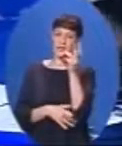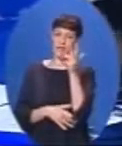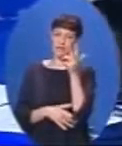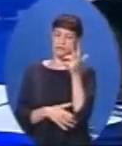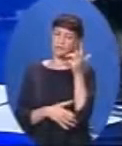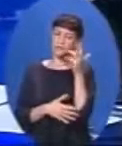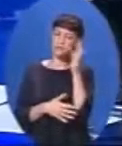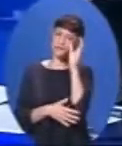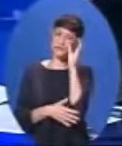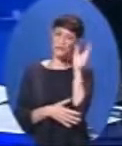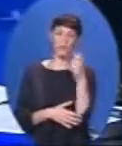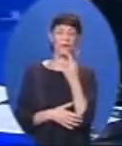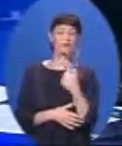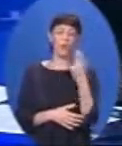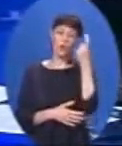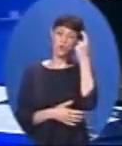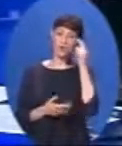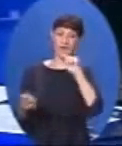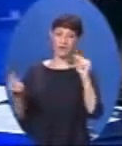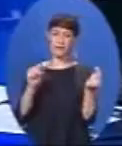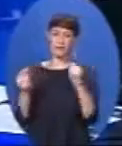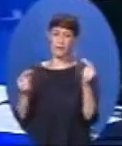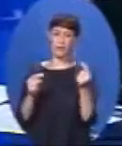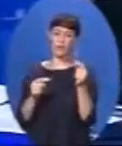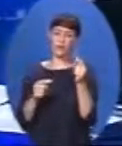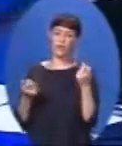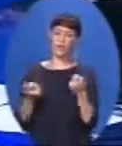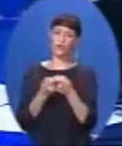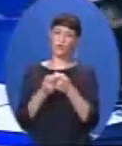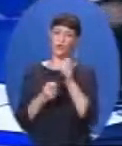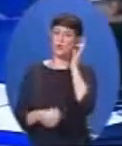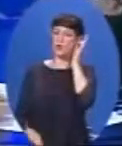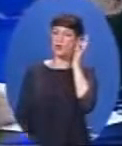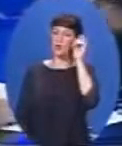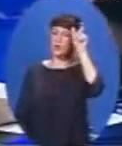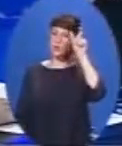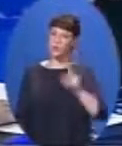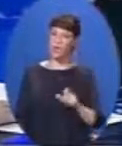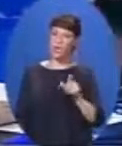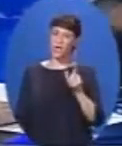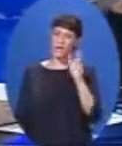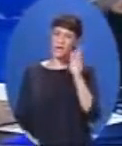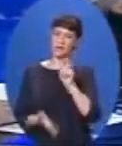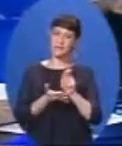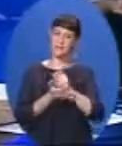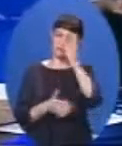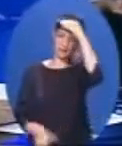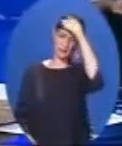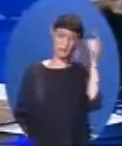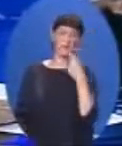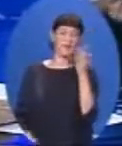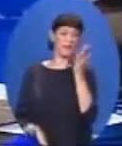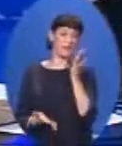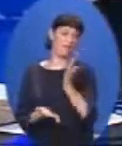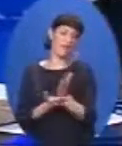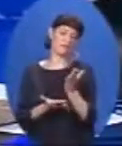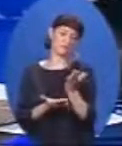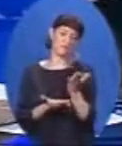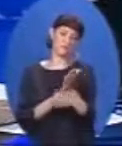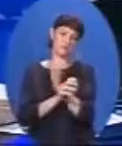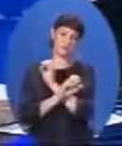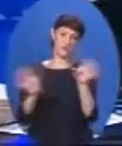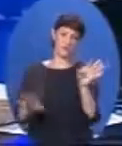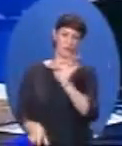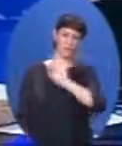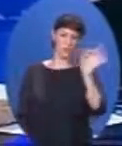זקן, עצם הדיון שהיא מעוררת פה בשולחן הזה, ובעוד עשרות שולחנות היום בכל... היום לינוי בר גפן כתבה שהיא